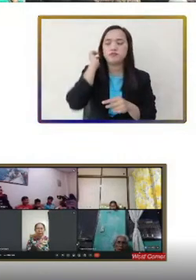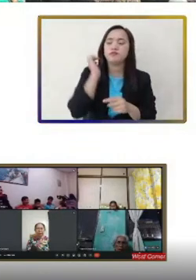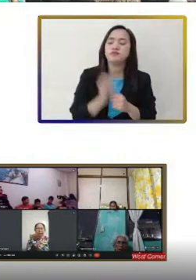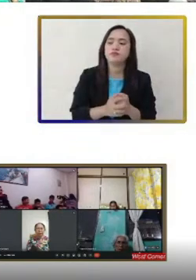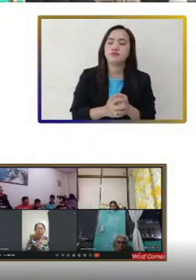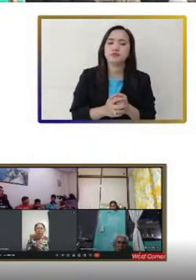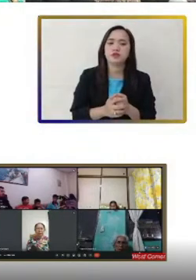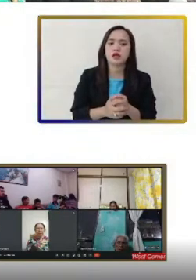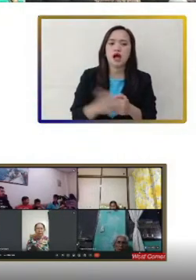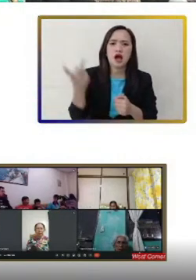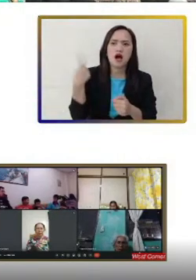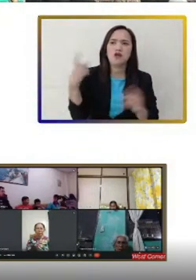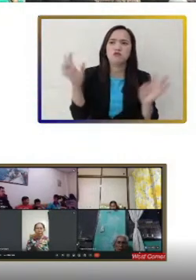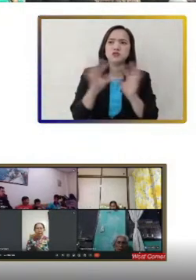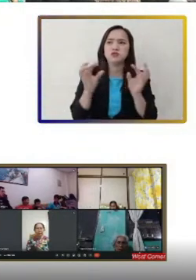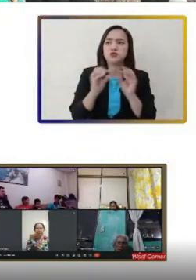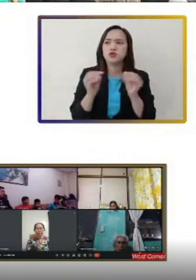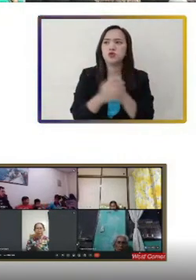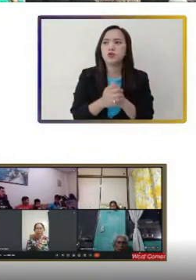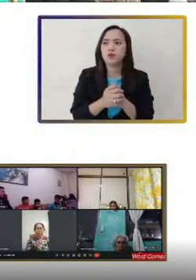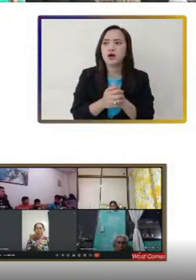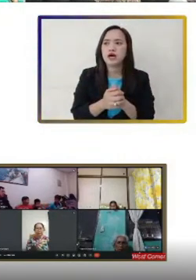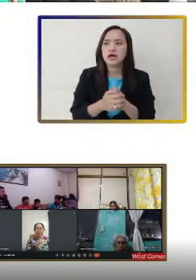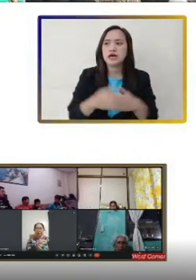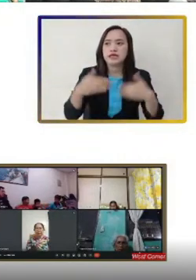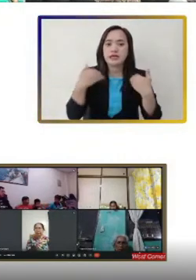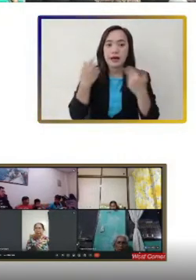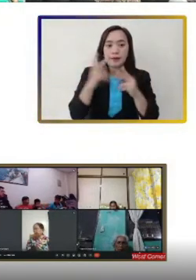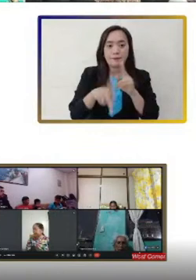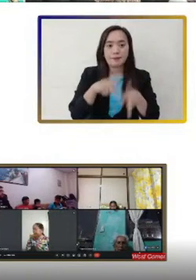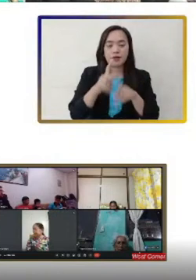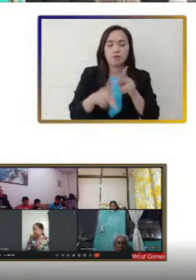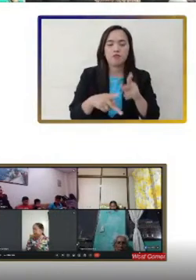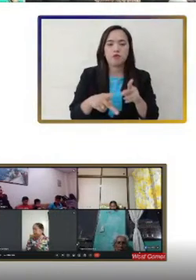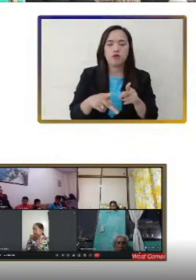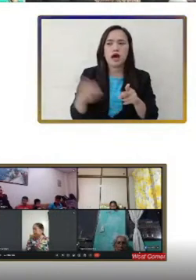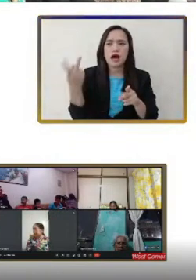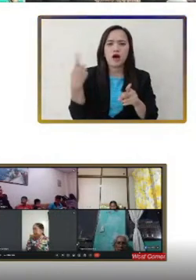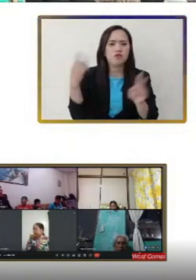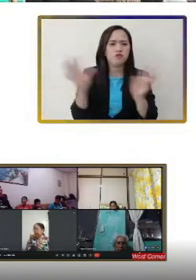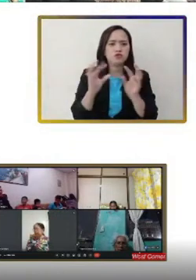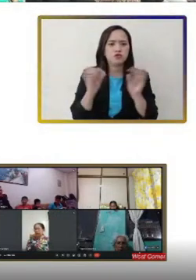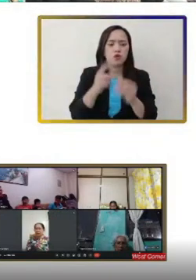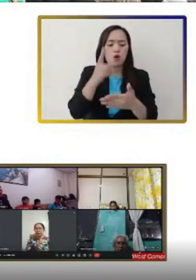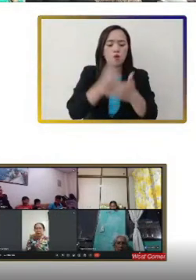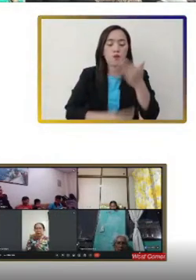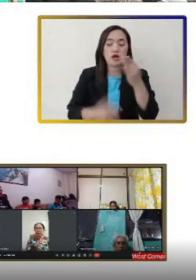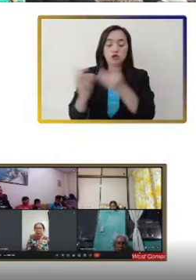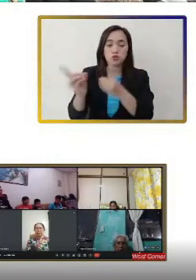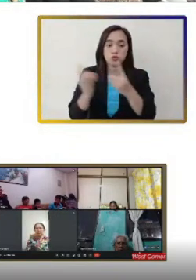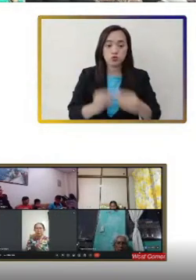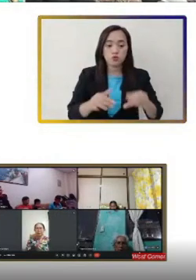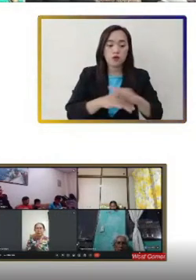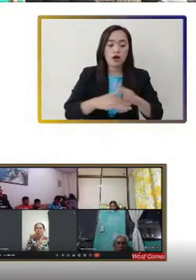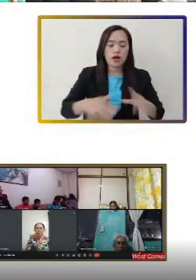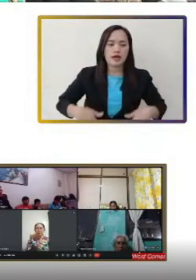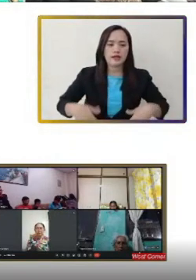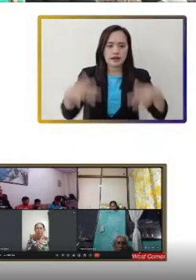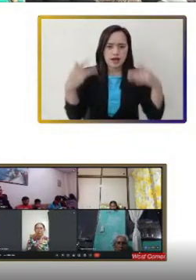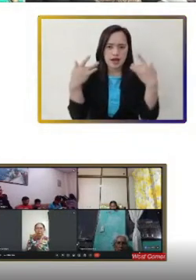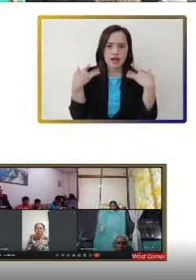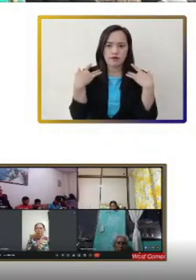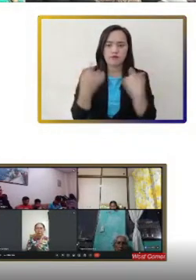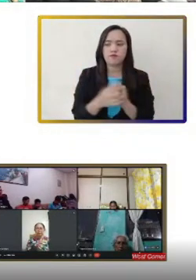buhay sa mundong ito. Kaya kinakailangan talaga may mauupo sa tabi nila at magsasalita, you